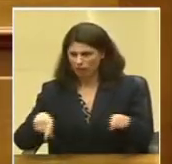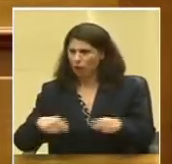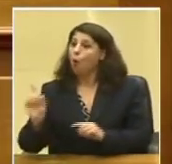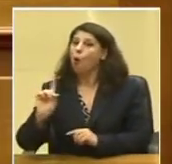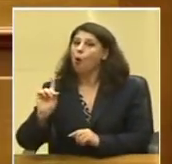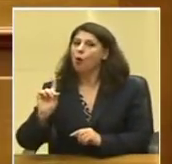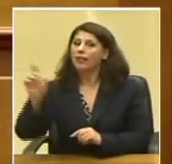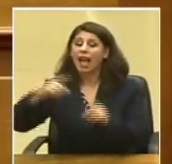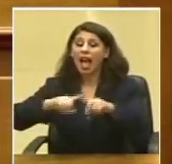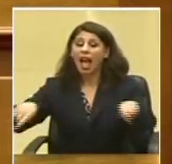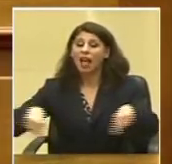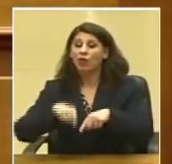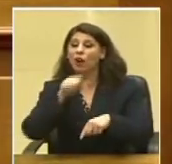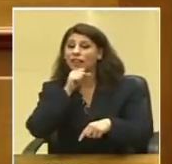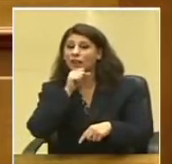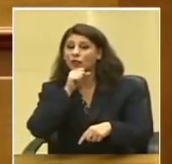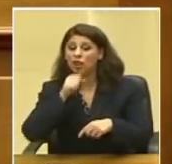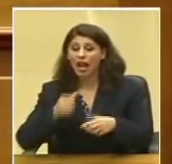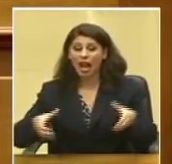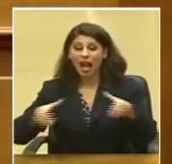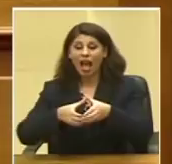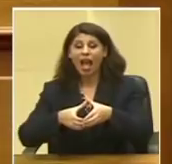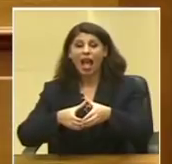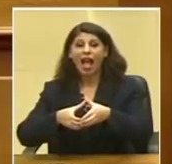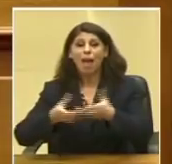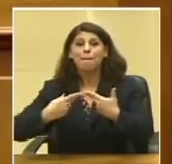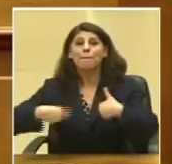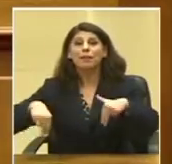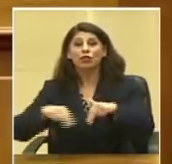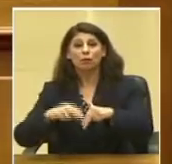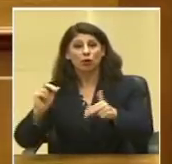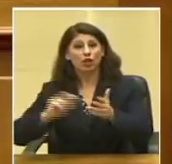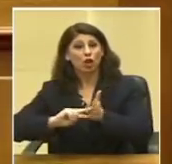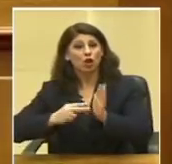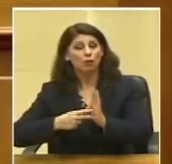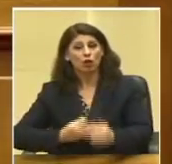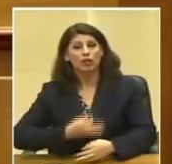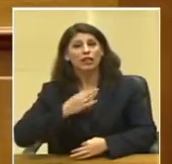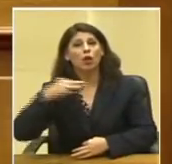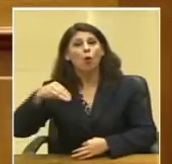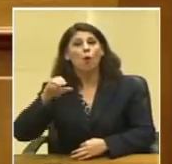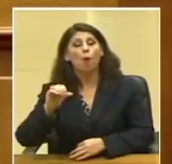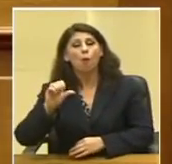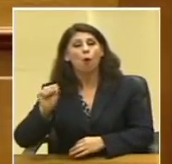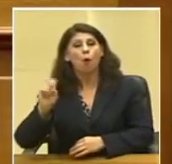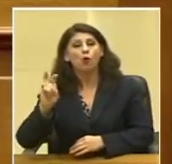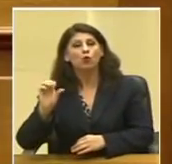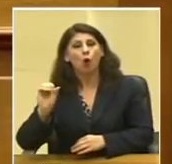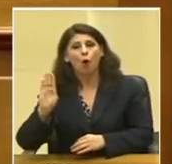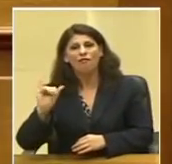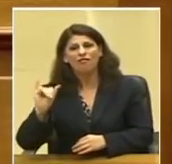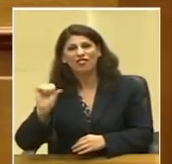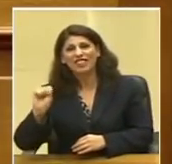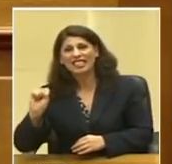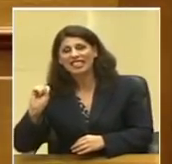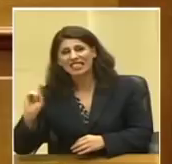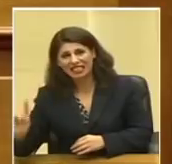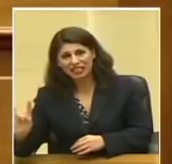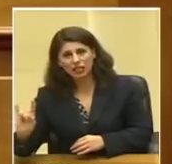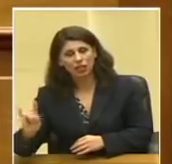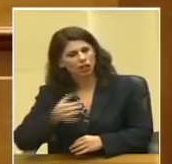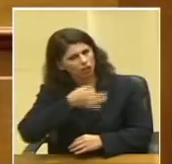Γερουσία, ο Επίτροπος Οικονομικών, ο κ. Μοσκοβισή, και τοποθετήθηκε σοφά,